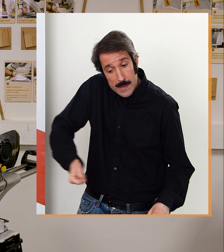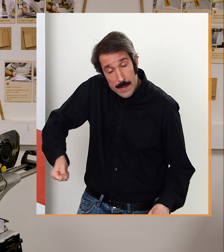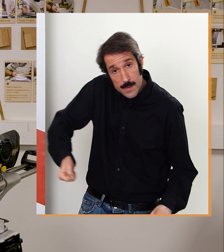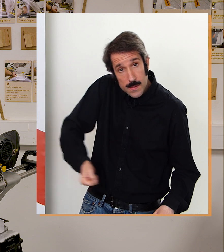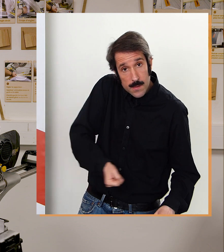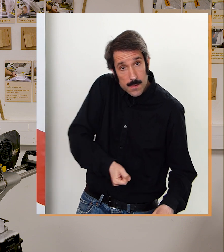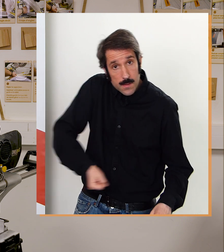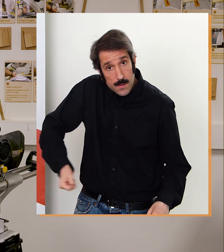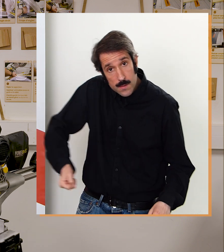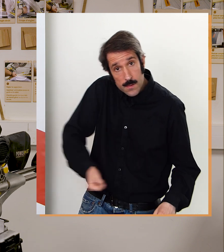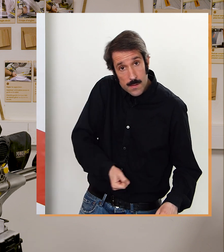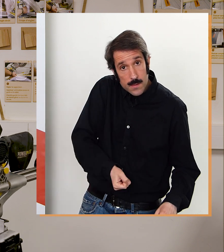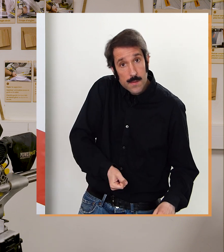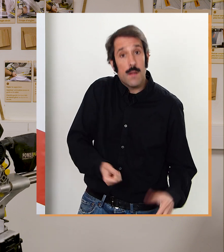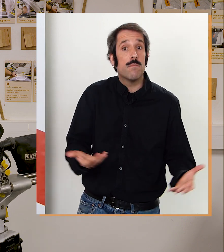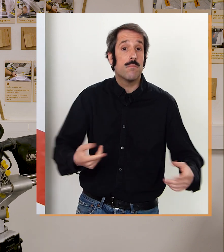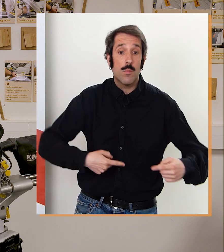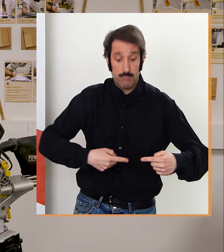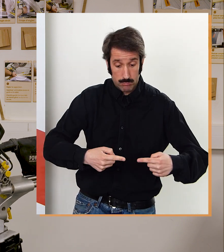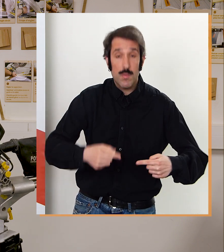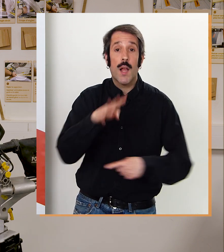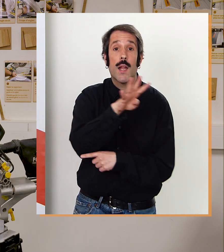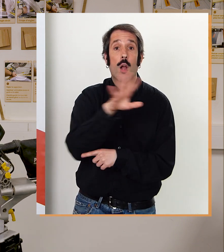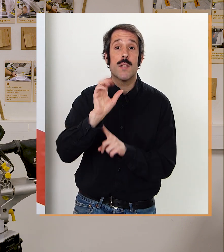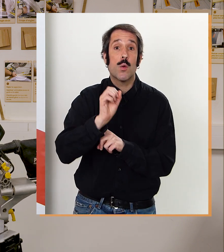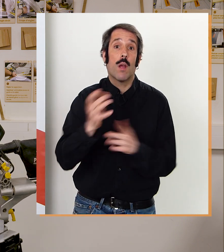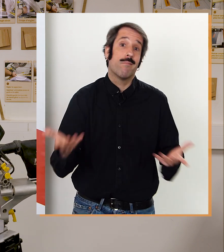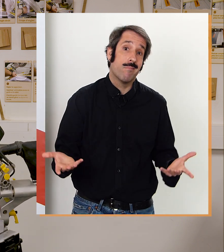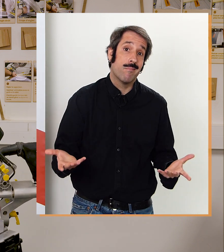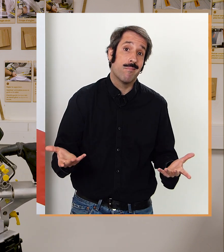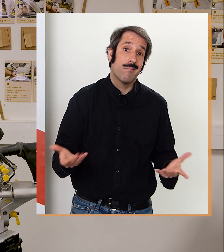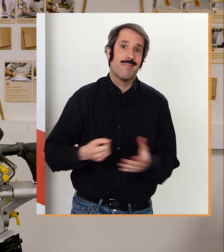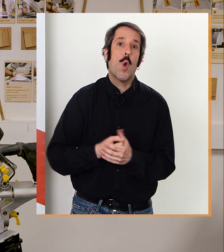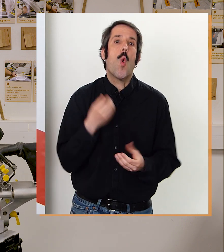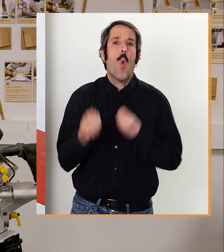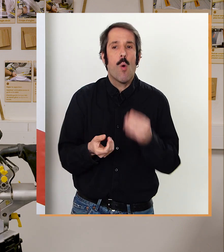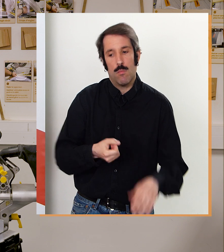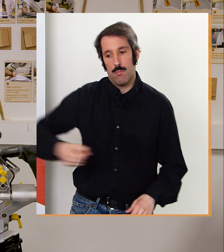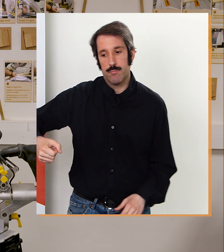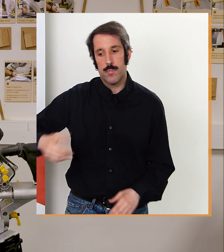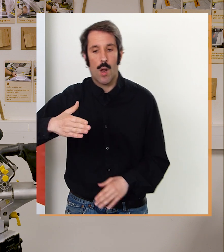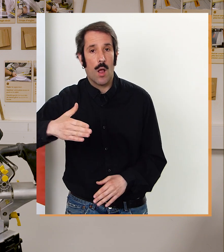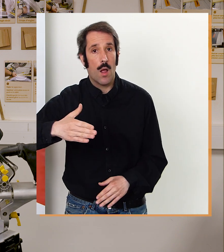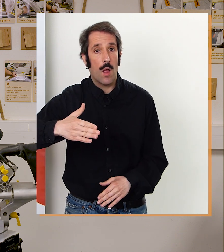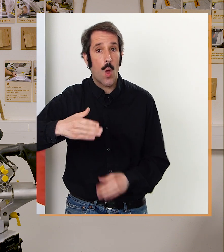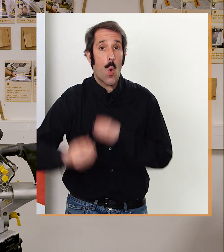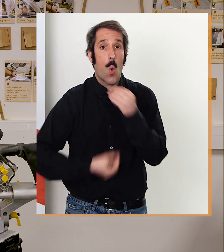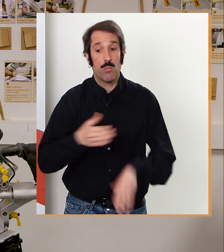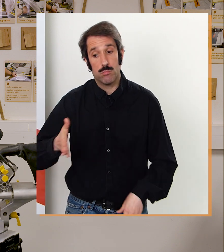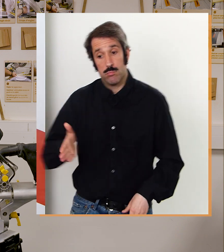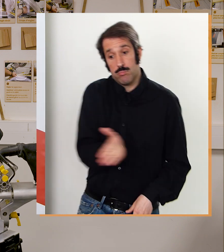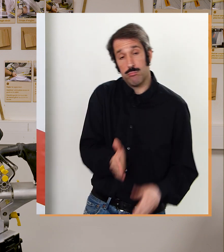tourner le rapporteur de manière à avoir l'angle désiré, soit de mon côté, comme je présente